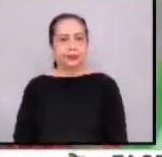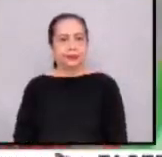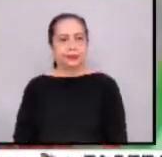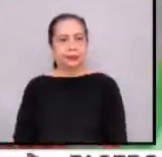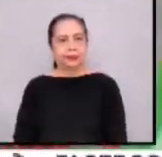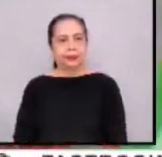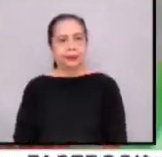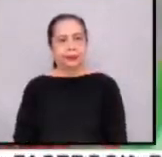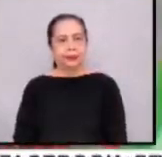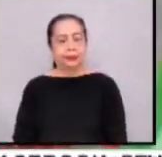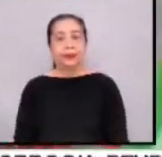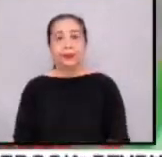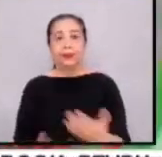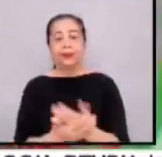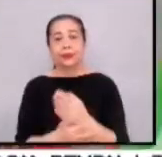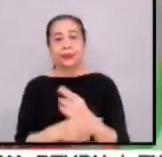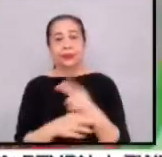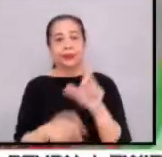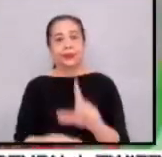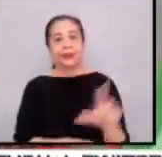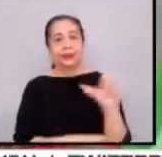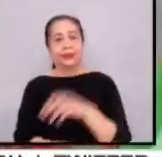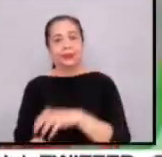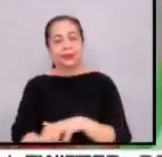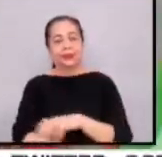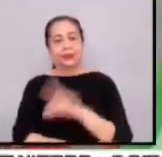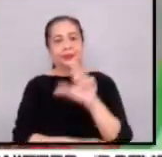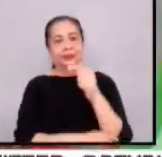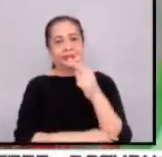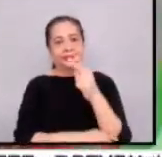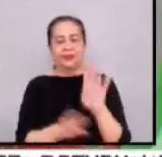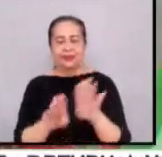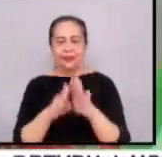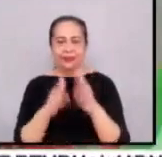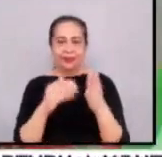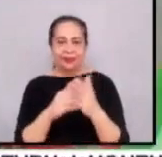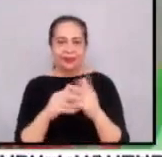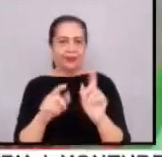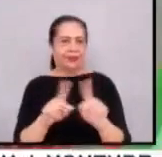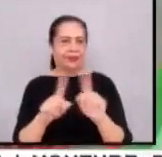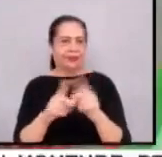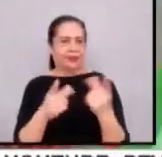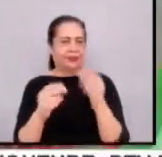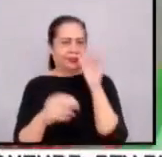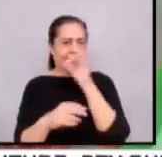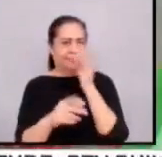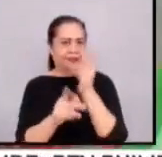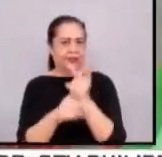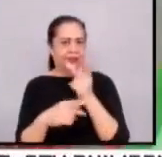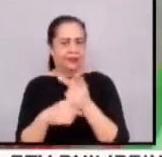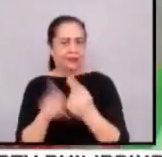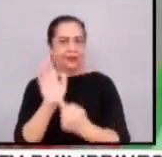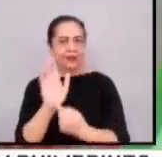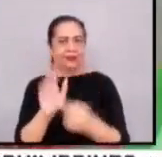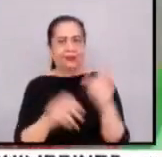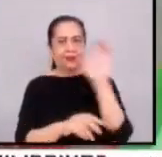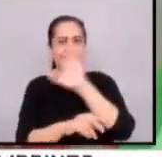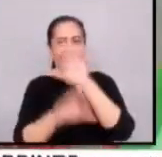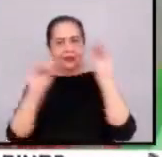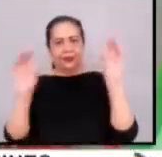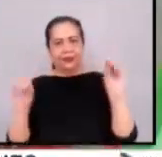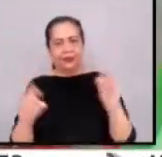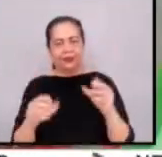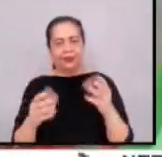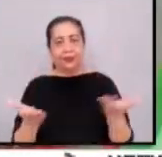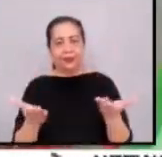newly renovated library ng Makati LGU bukas na ulit. At iba't ibang gawang Pinoy na produkto tampok sa Paskuhan Calle Plaza sa Quezon